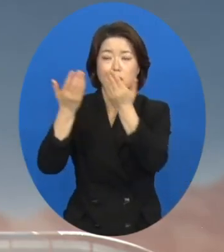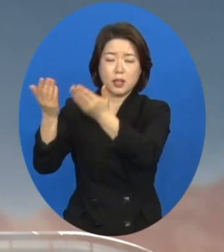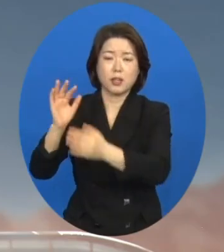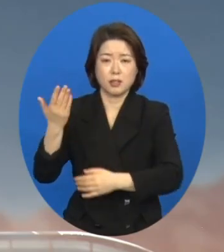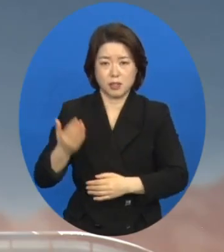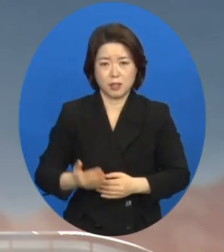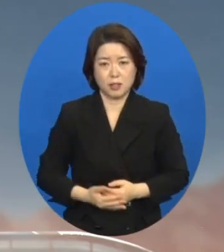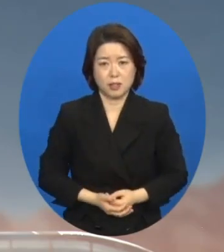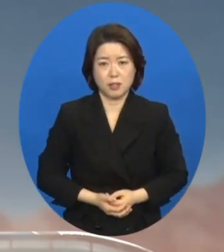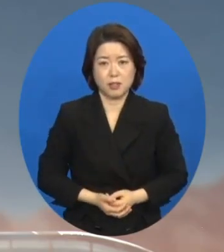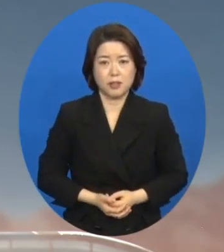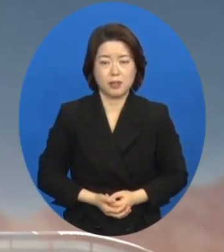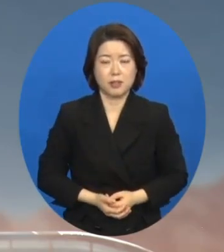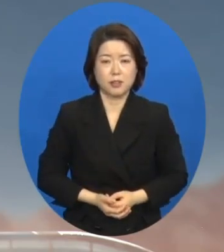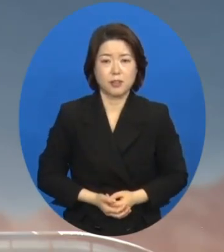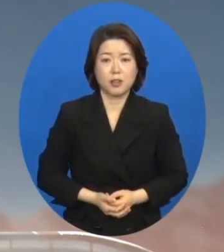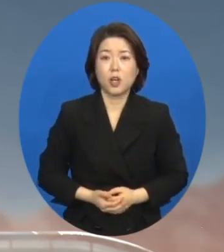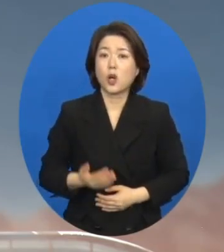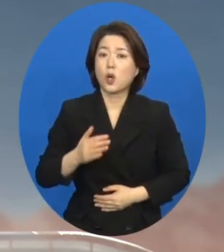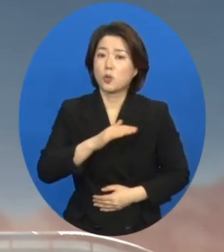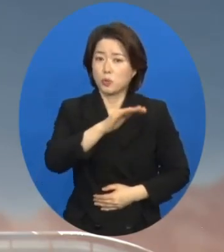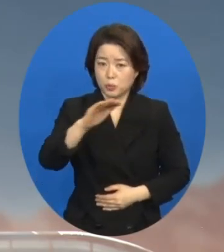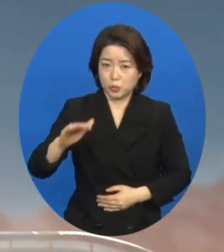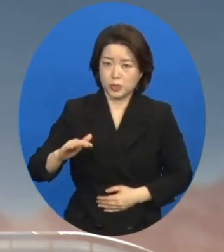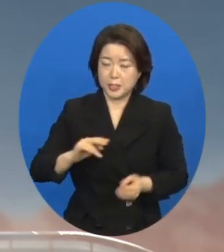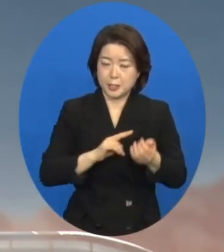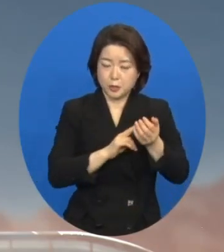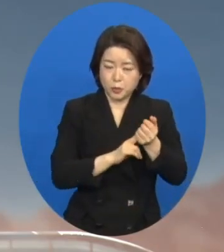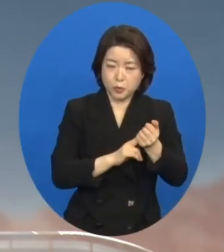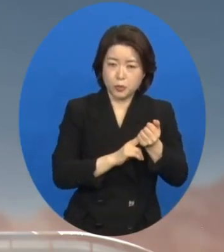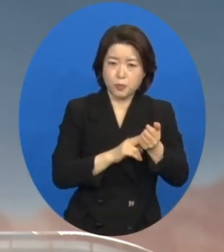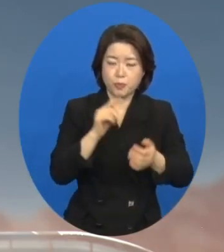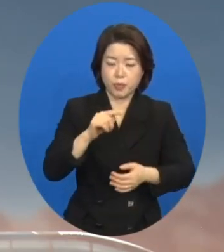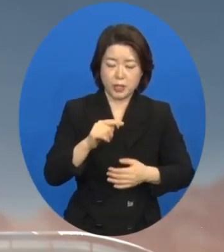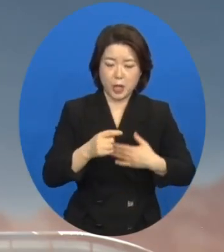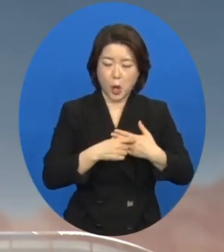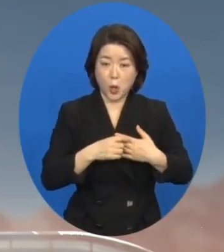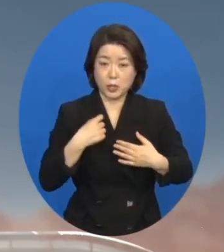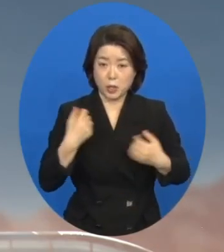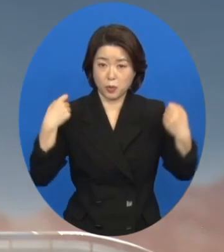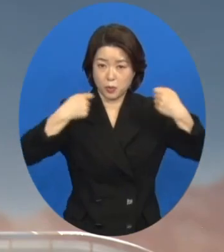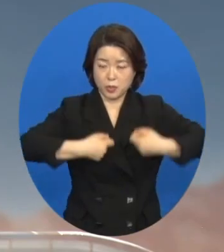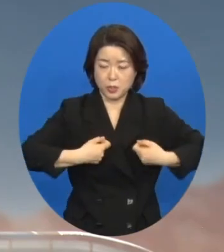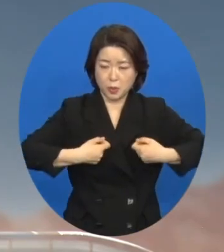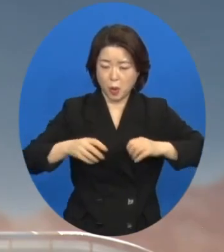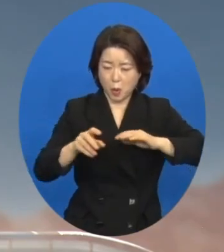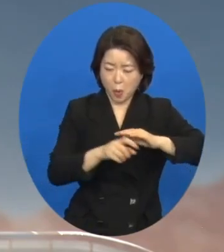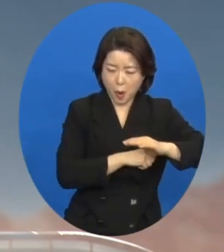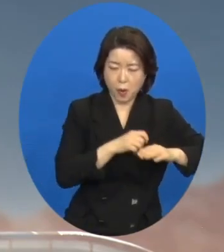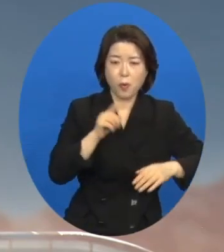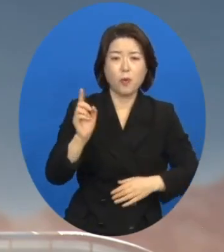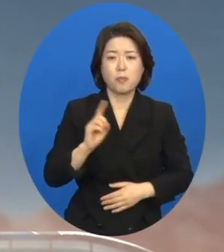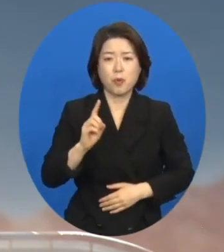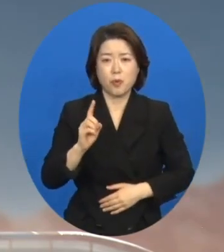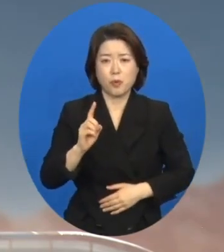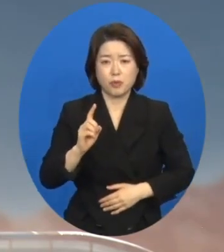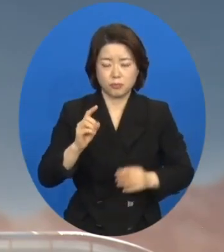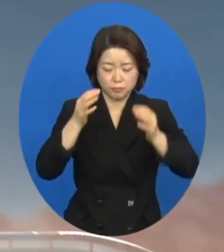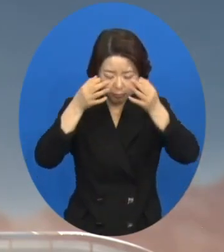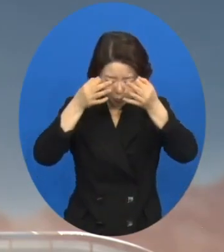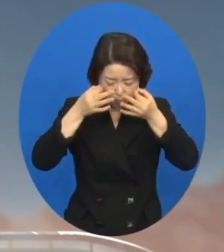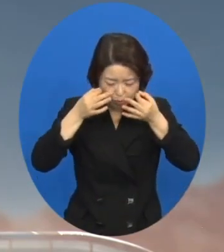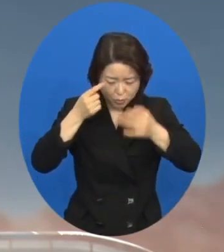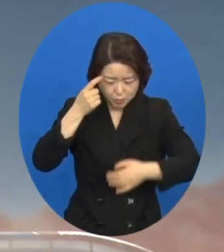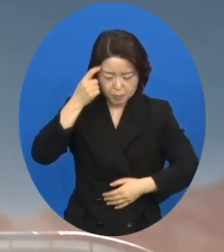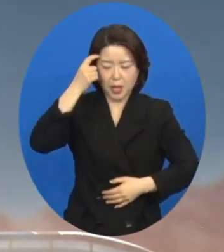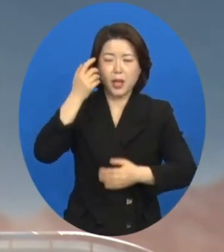그래서 우리가 숨긴 신할산의 외투는 무엇인지를 이 시간 깨닫게 달라고 기도해야 돼요.